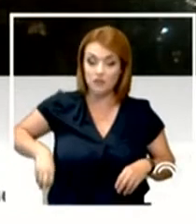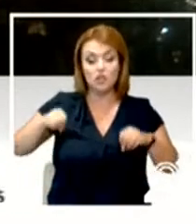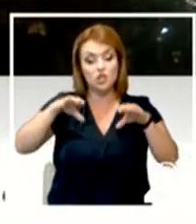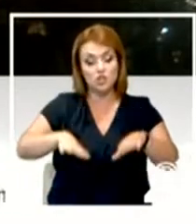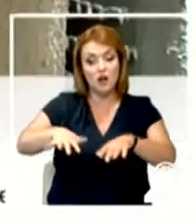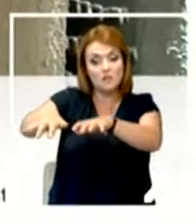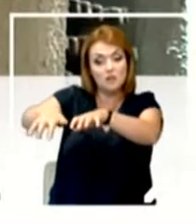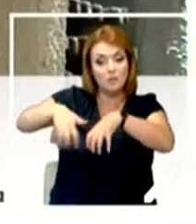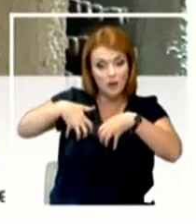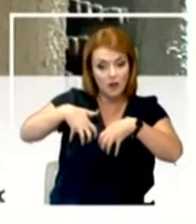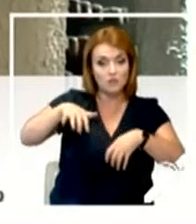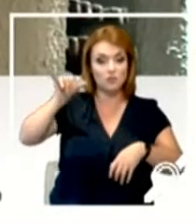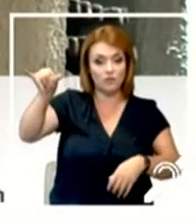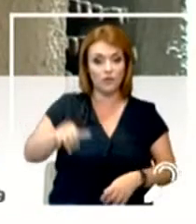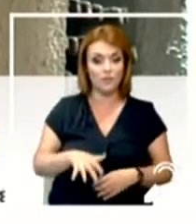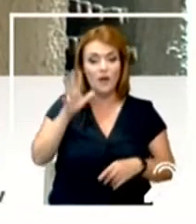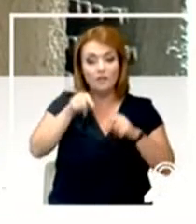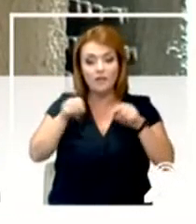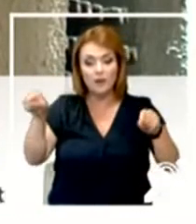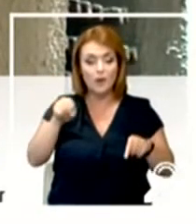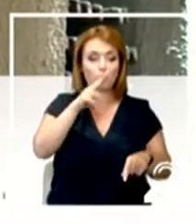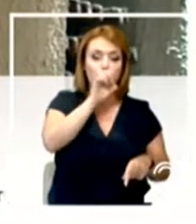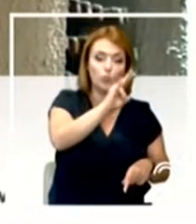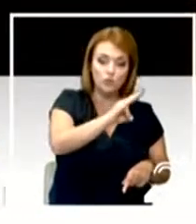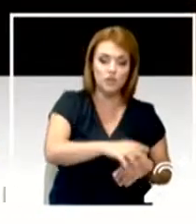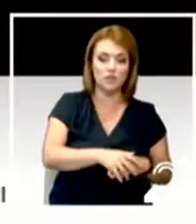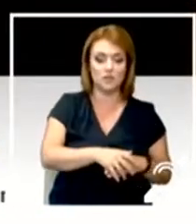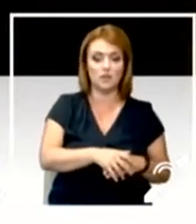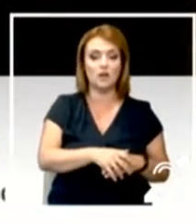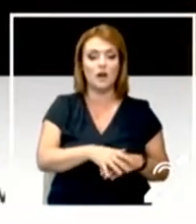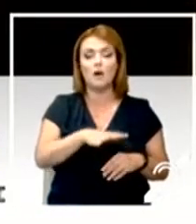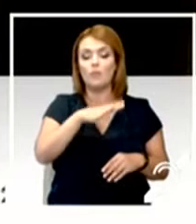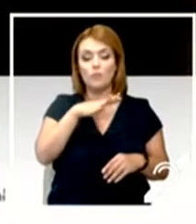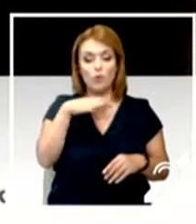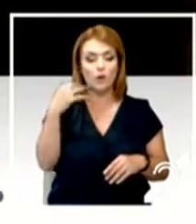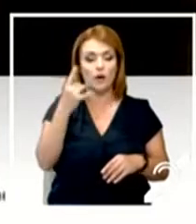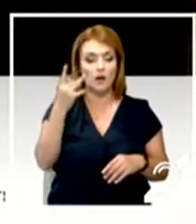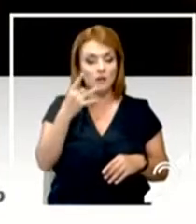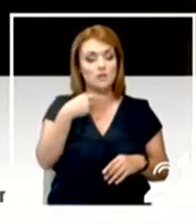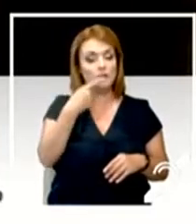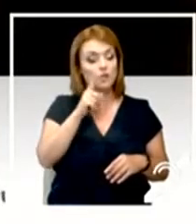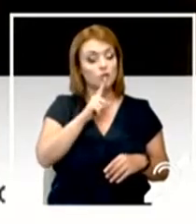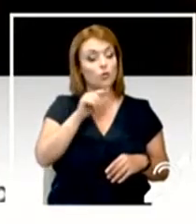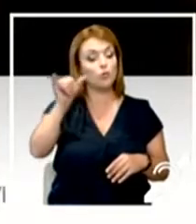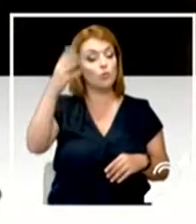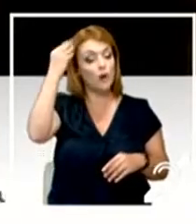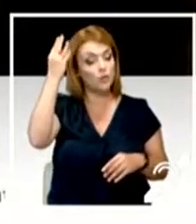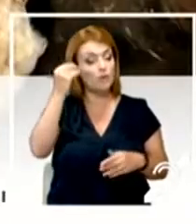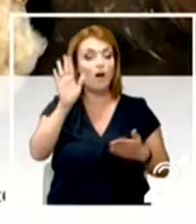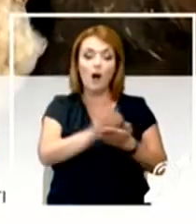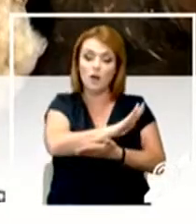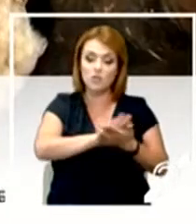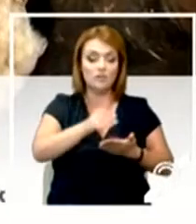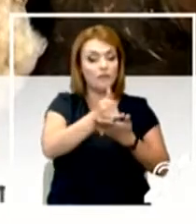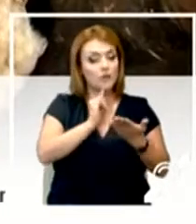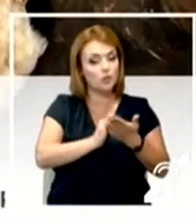companiei. De-a lungul timpului, atât Putin cât și Narîșkin au contestat vehement calitatea vinurilor basarabene, în special în